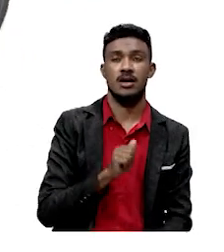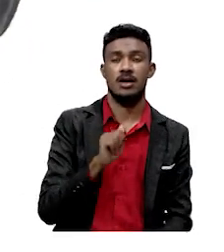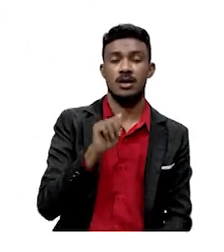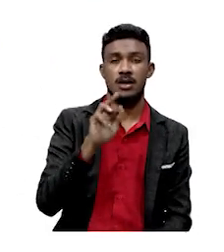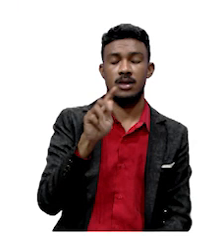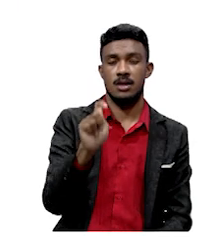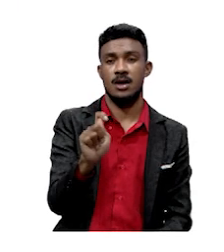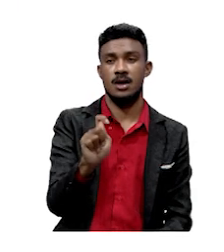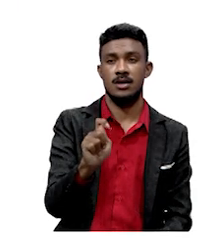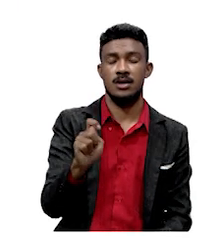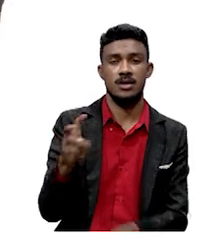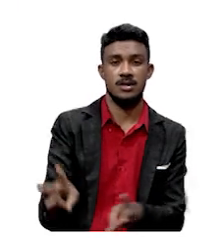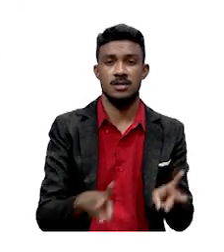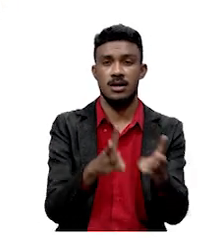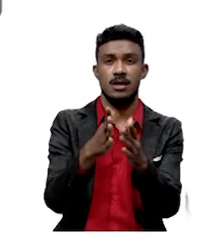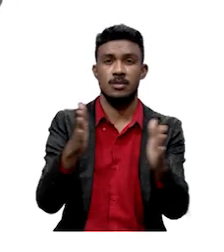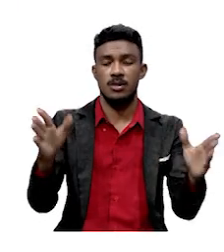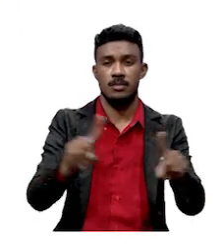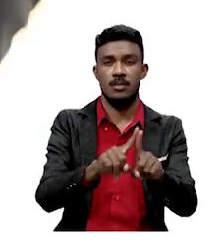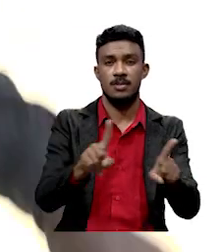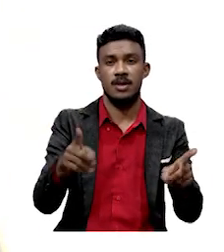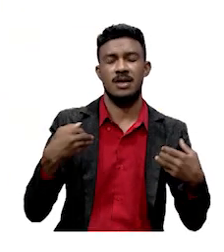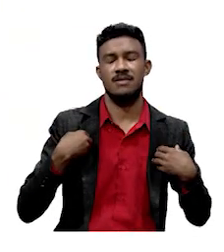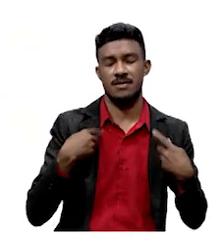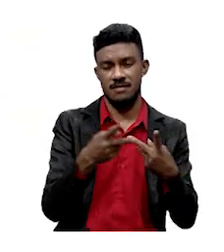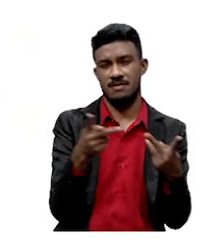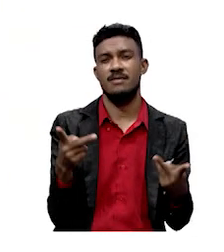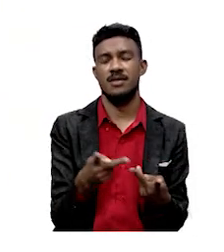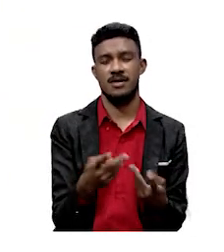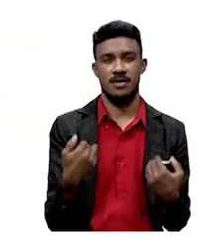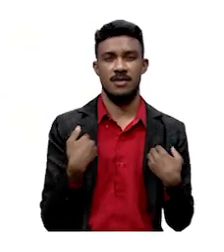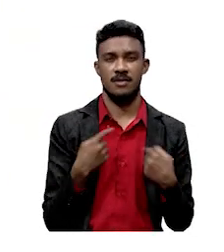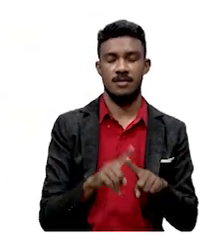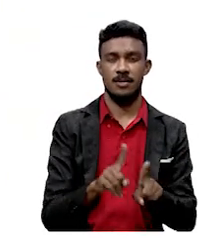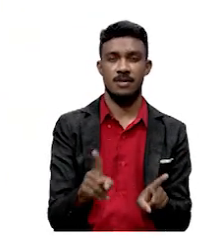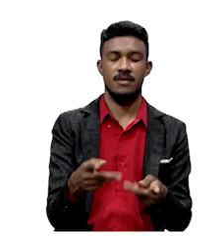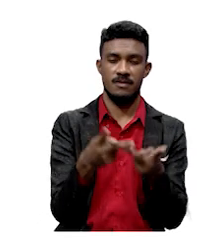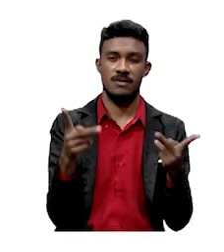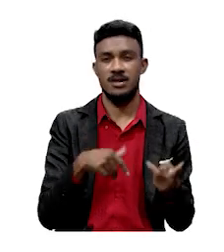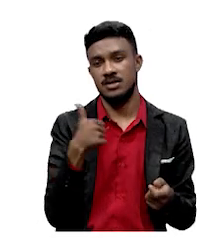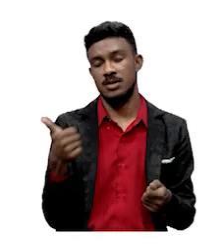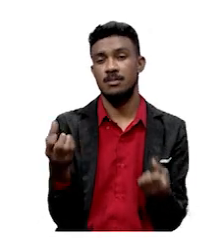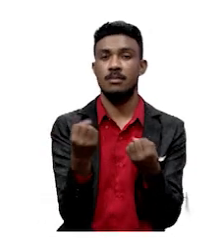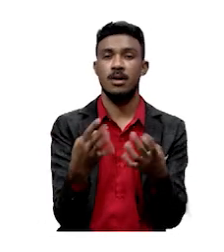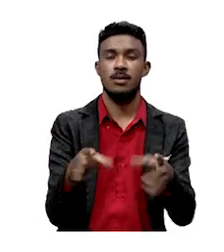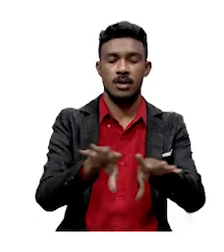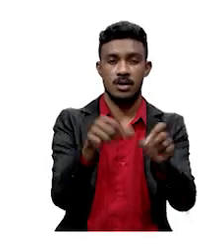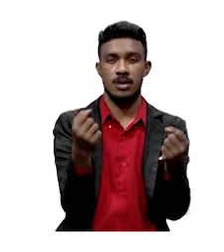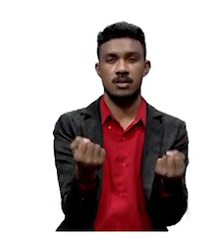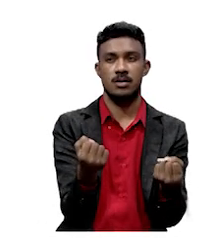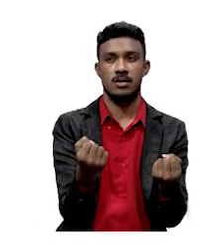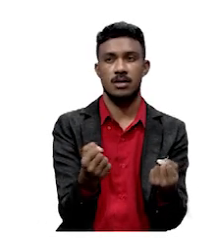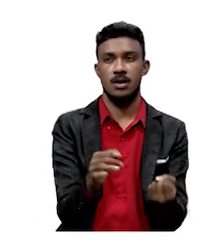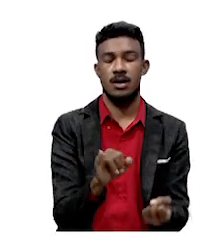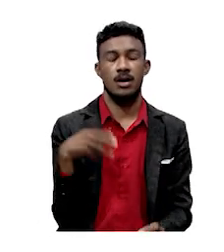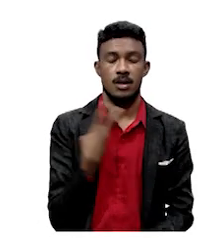hi tara rawi hi tara robot ni. Mai bi hi baru larang masih ya mas kada. Sa fatin fatin bal barak ma atona. Mem sujer gubern